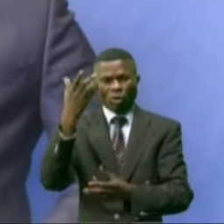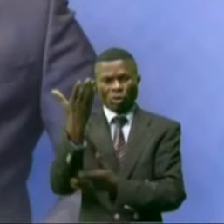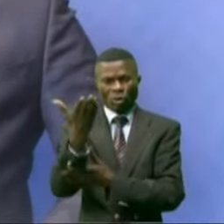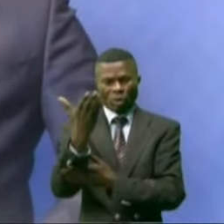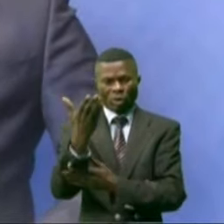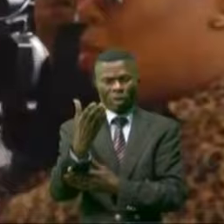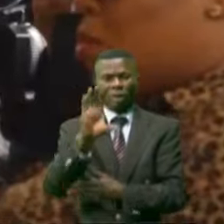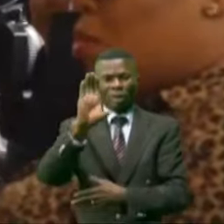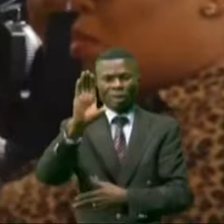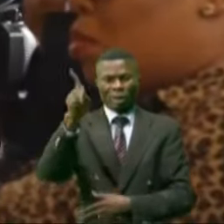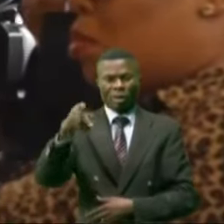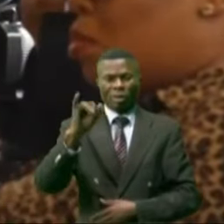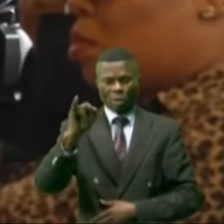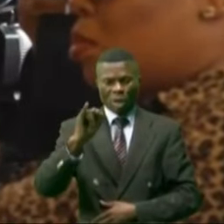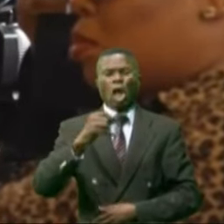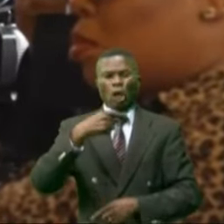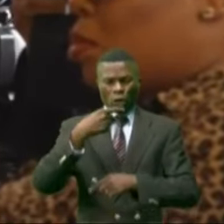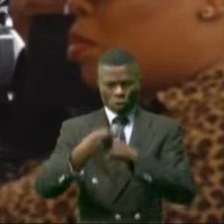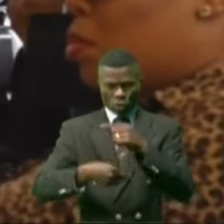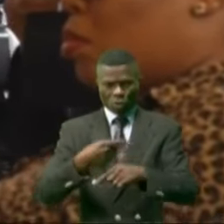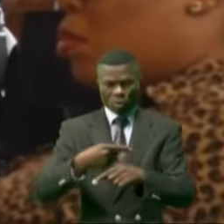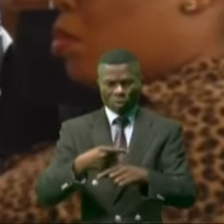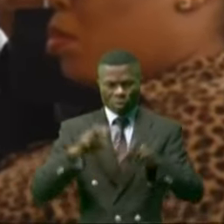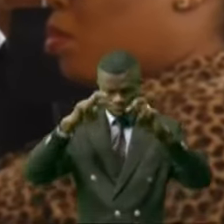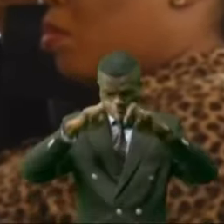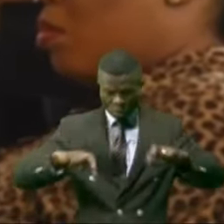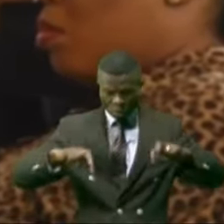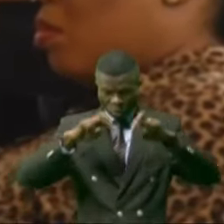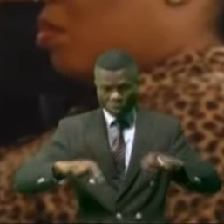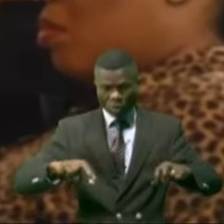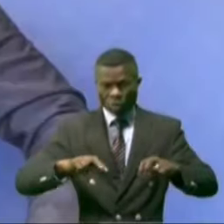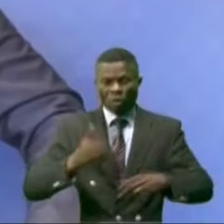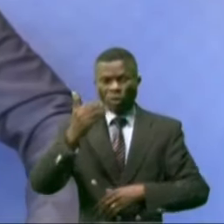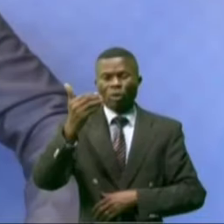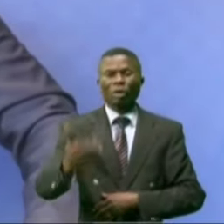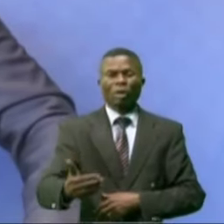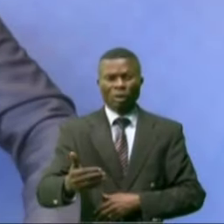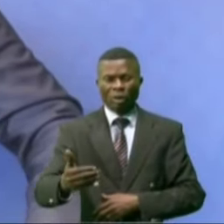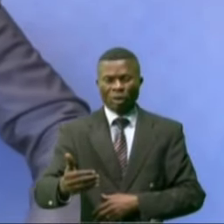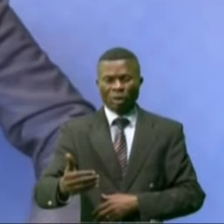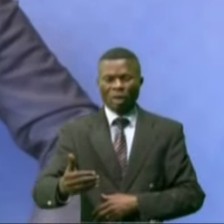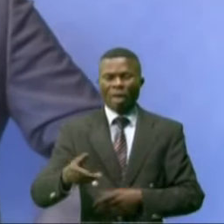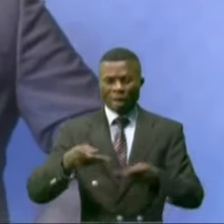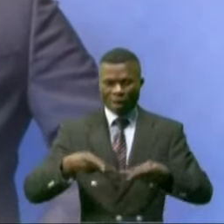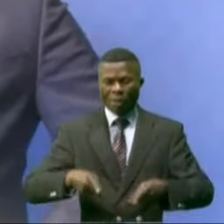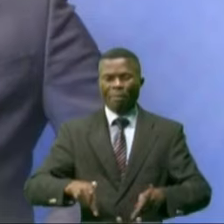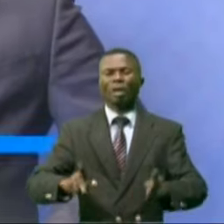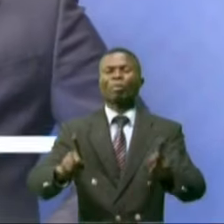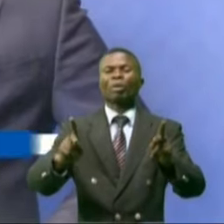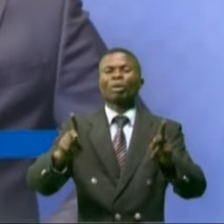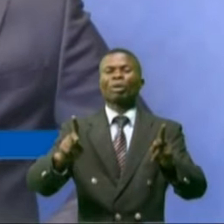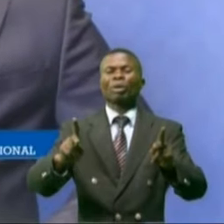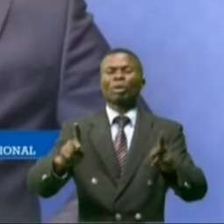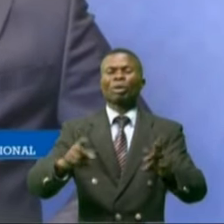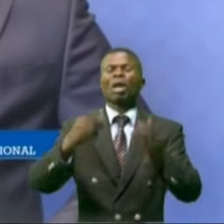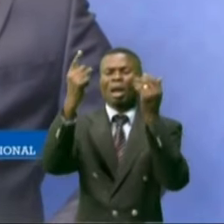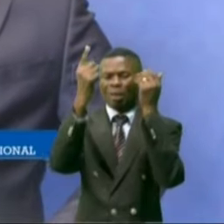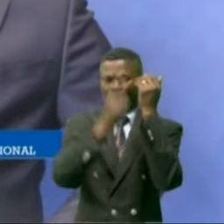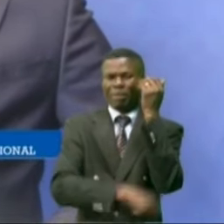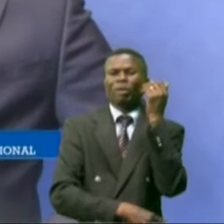la CPI d'ouvrir les enquêtes devant conduire à la